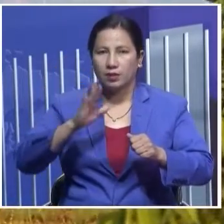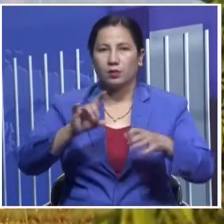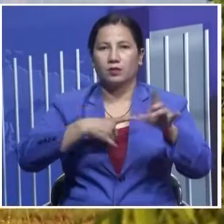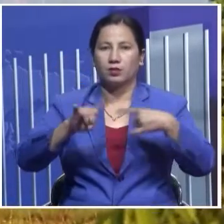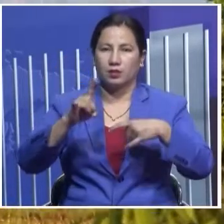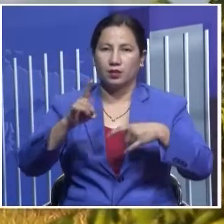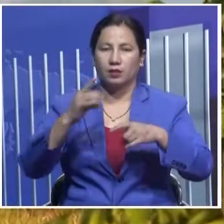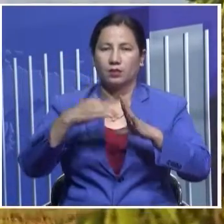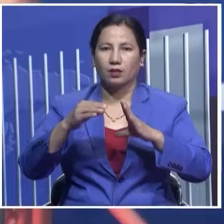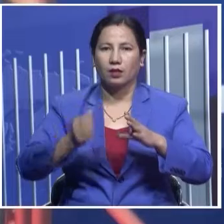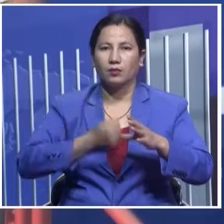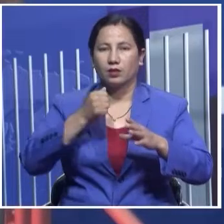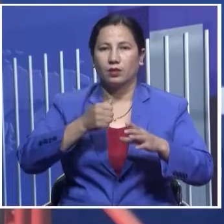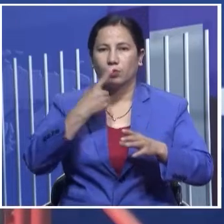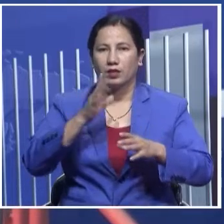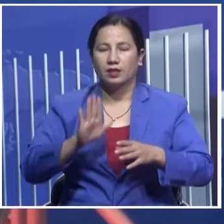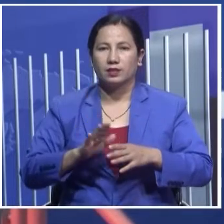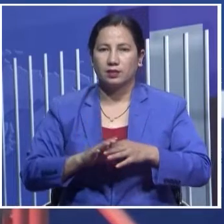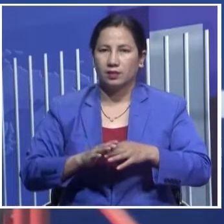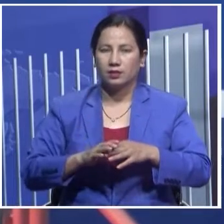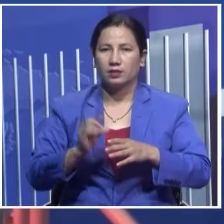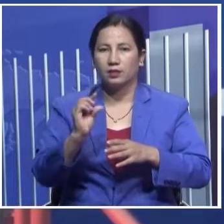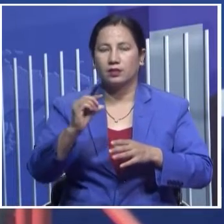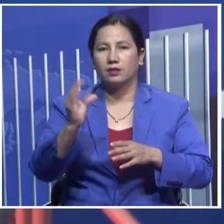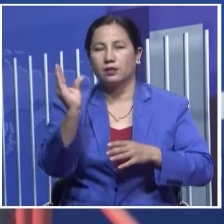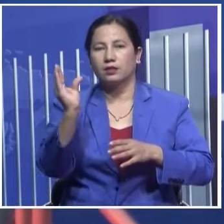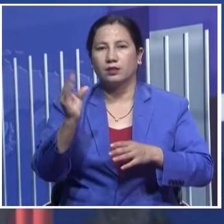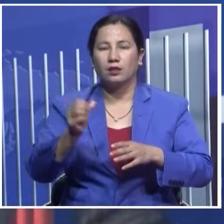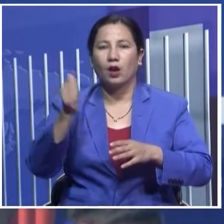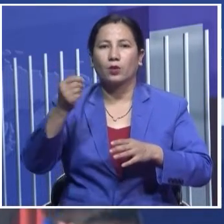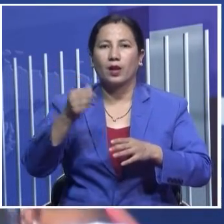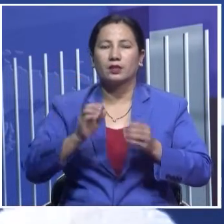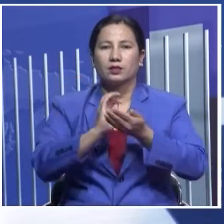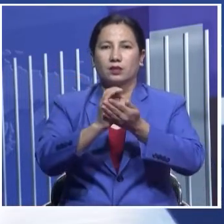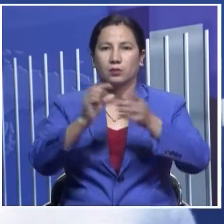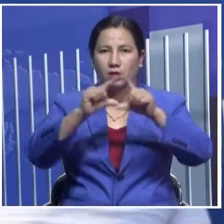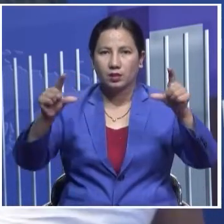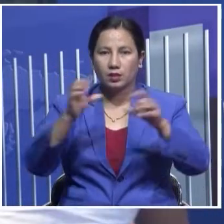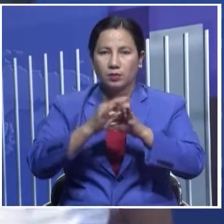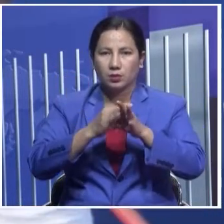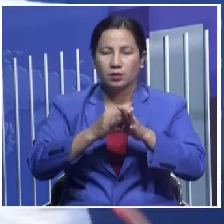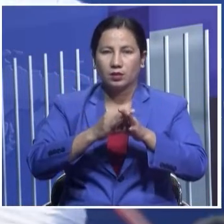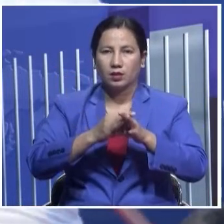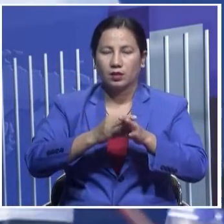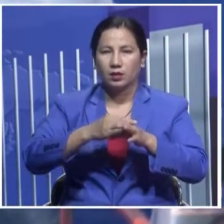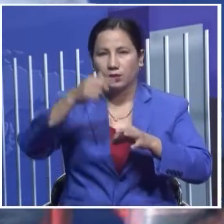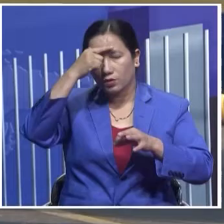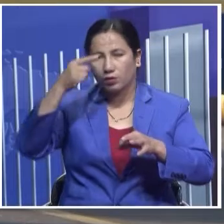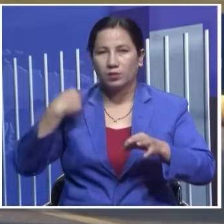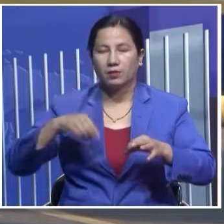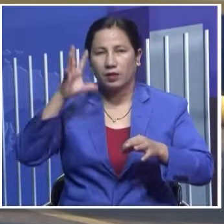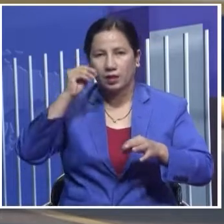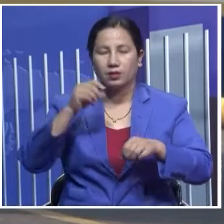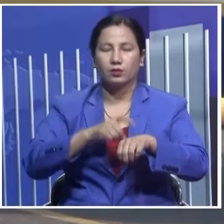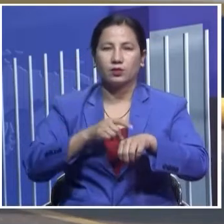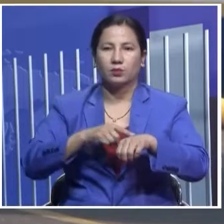फिर्ता पठाइएको आफन्तको भनाइ छ। ऋण सापट गरी अरूकै आर्थिक सहयोगमा टिकट व्यवस्था गरेकी बिरामी लोकसरीलाई रातिको